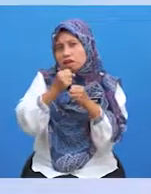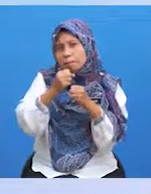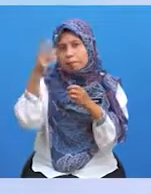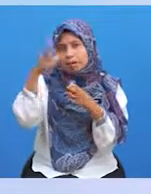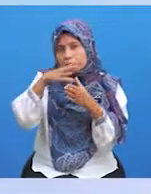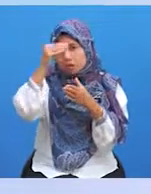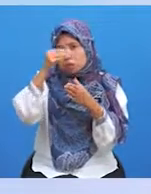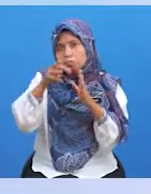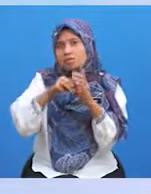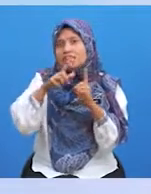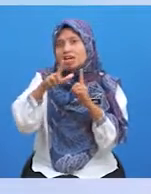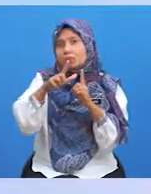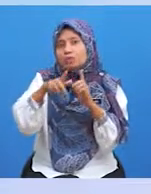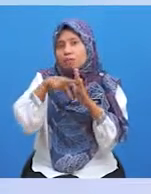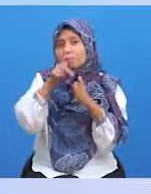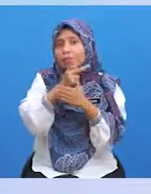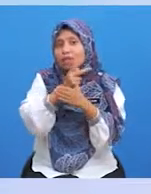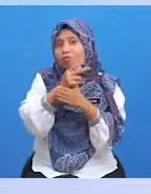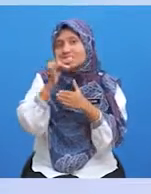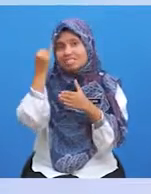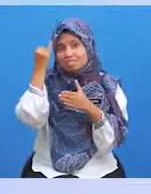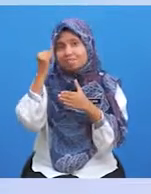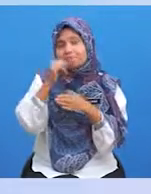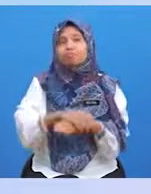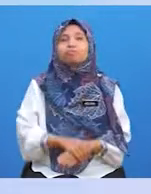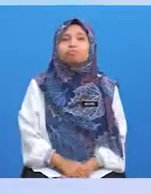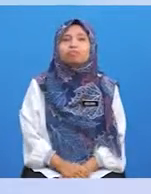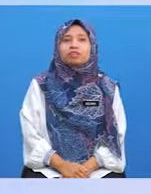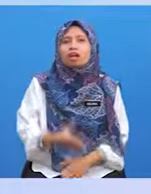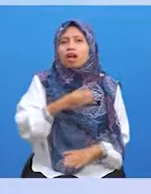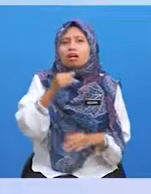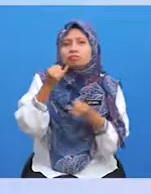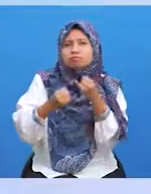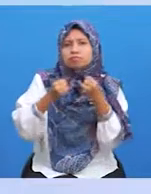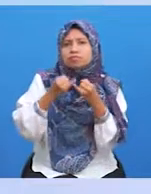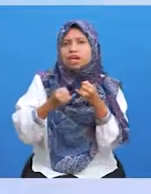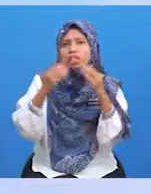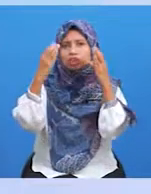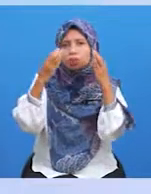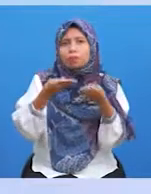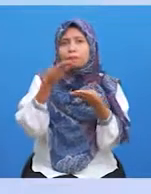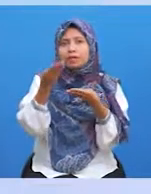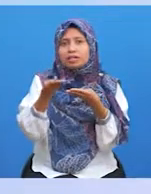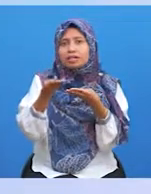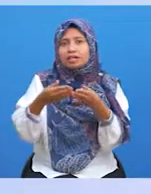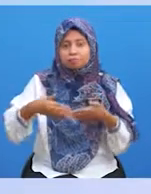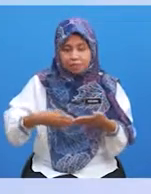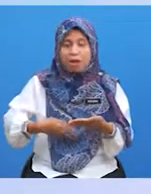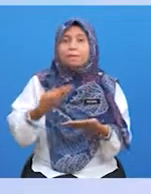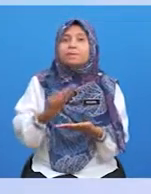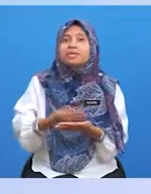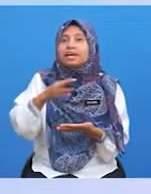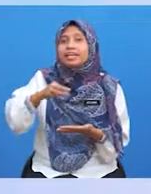maklumat melalui perkongsian ilmu. Dan yang terakhir, cikgu berikan, melahirkan